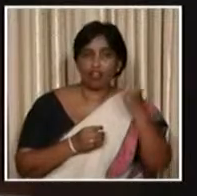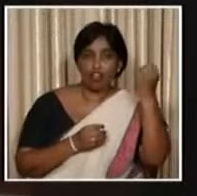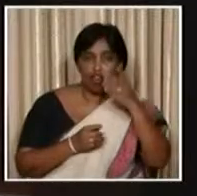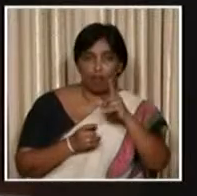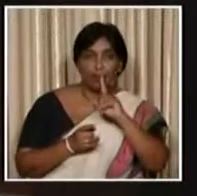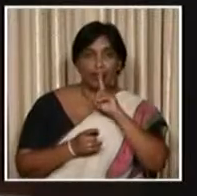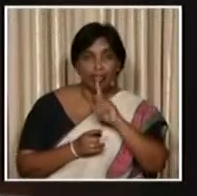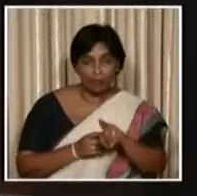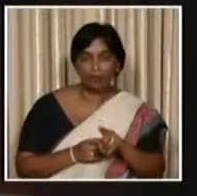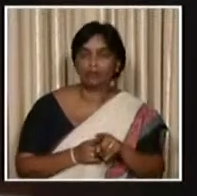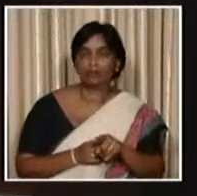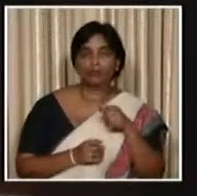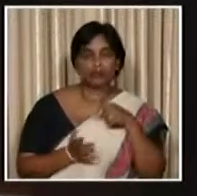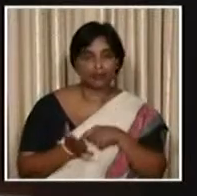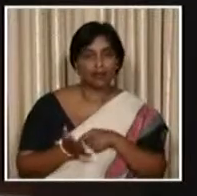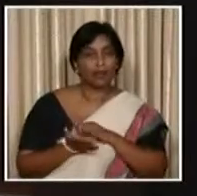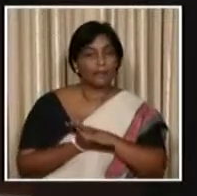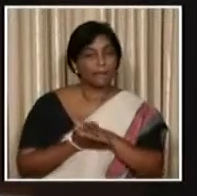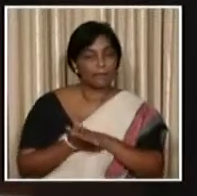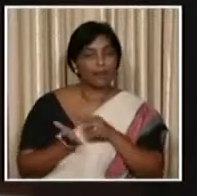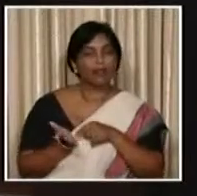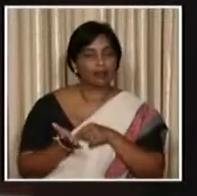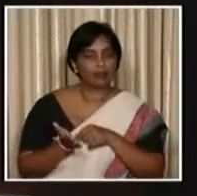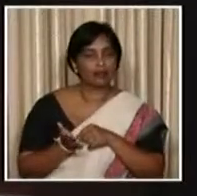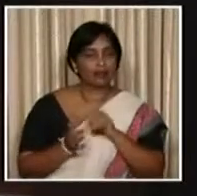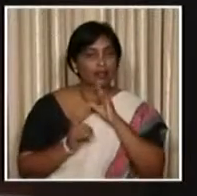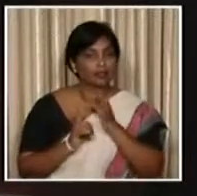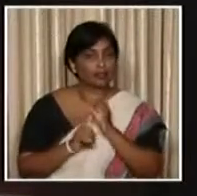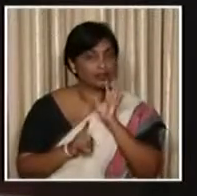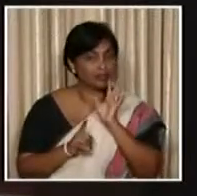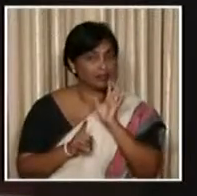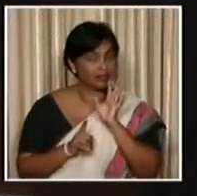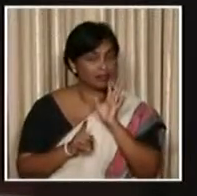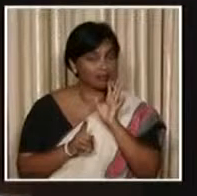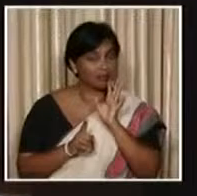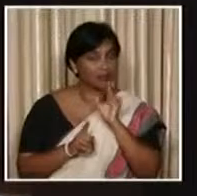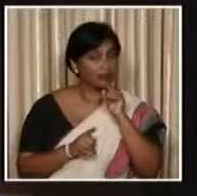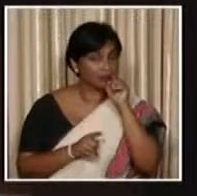විතරක් කියවුවද කියලා මේකේ පැහැදිලිවම තියෙනවා අනිතික ජනතුමා